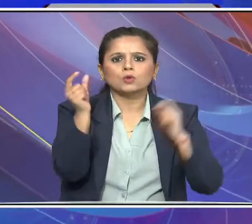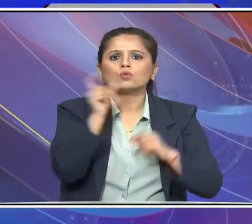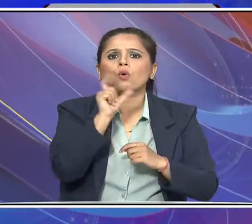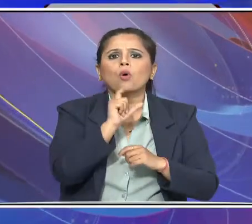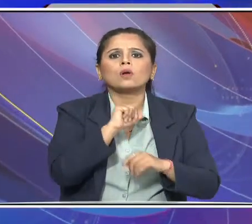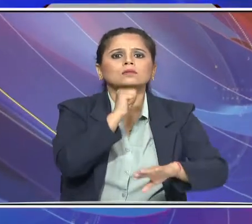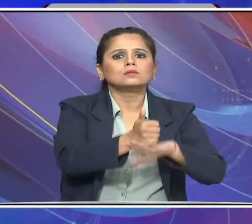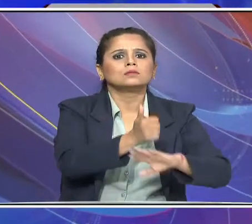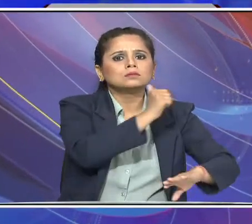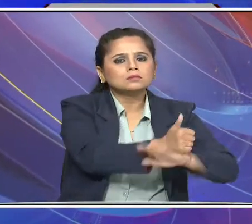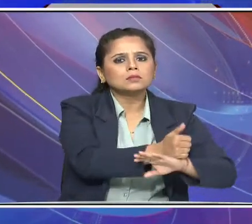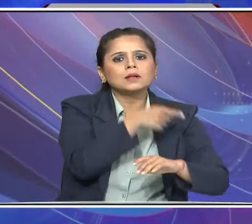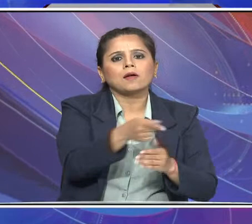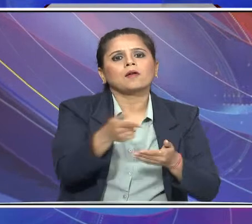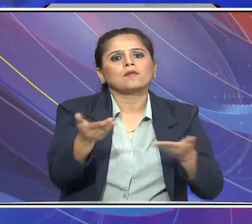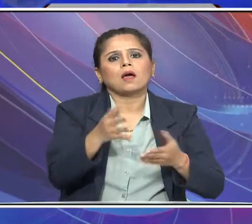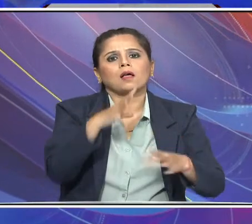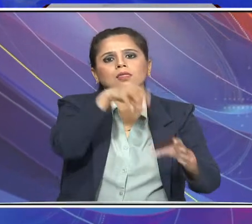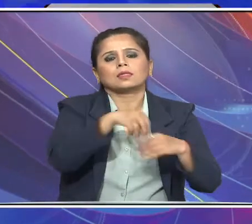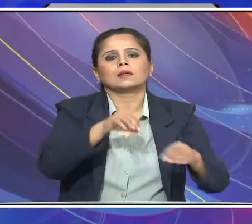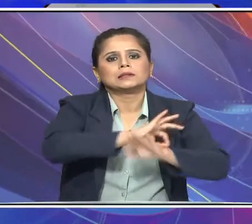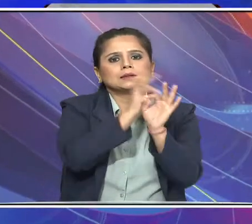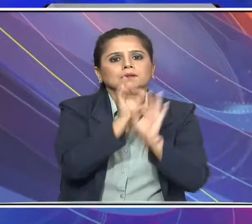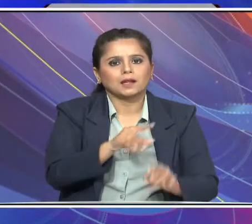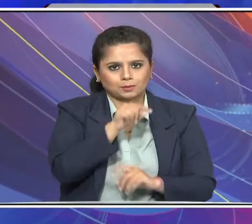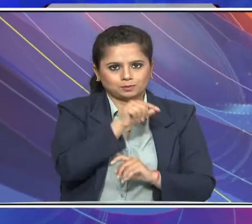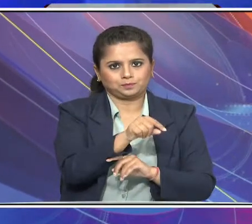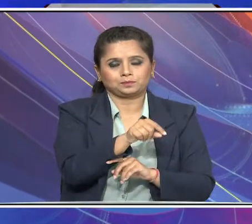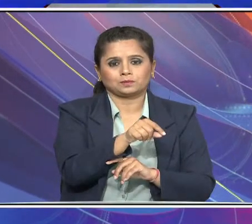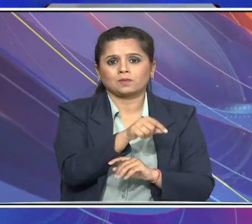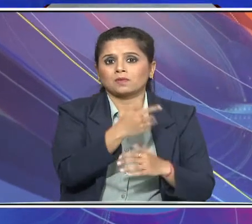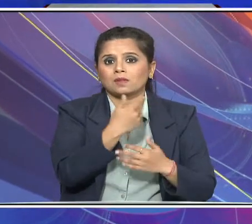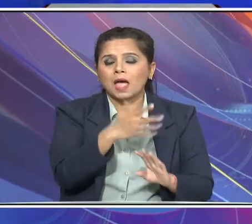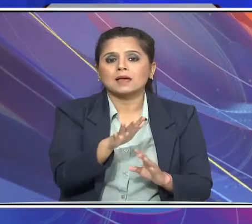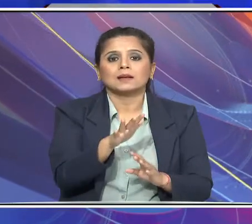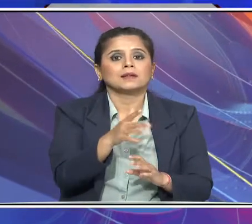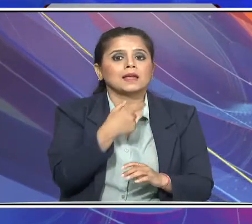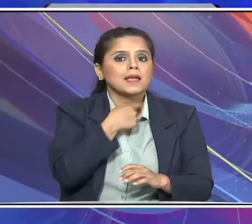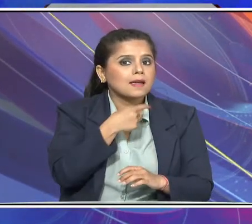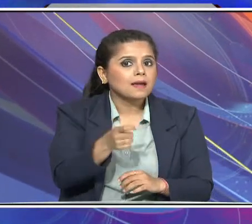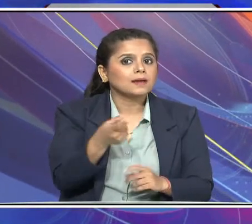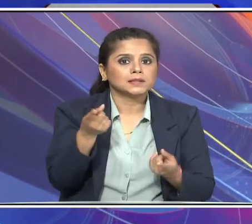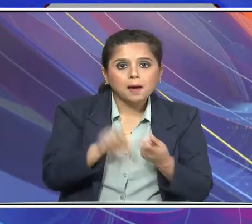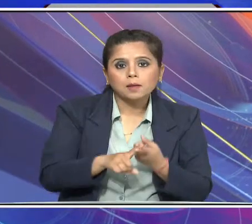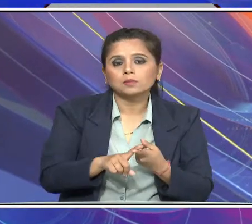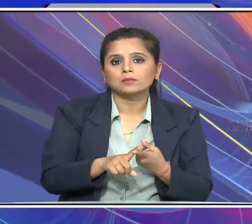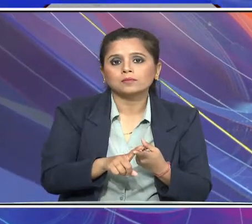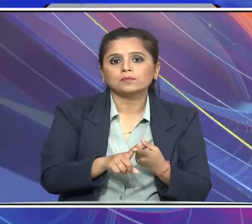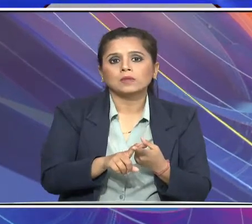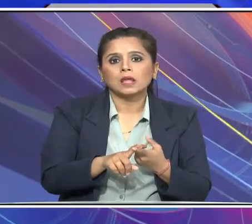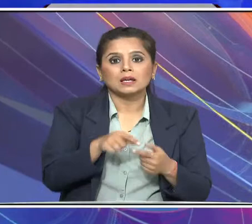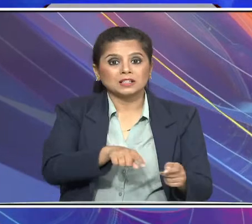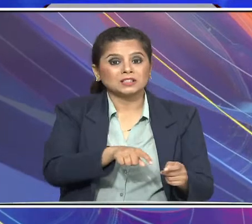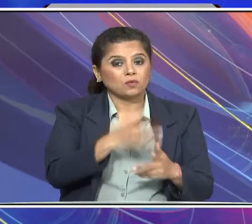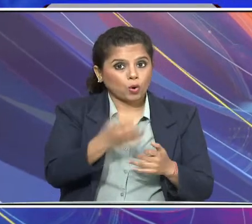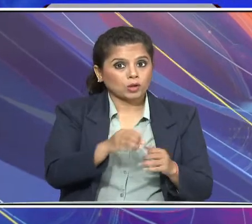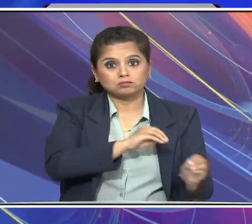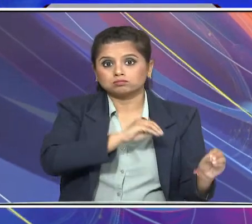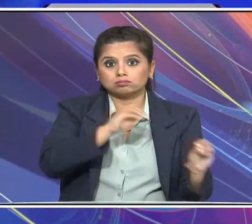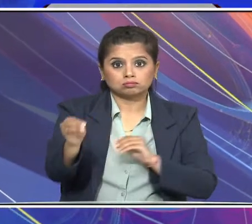तो उसको फैसिलिटी भी वहां ही क्रिएट हो जाति है कोई कैसे में उसको चेंज करना है